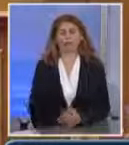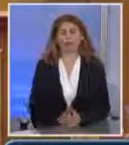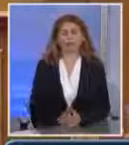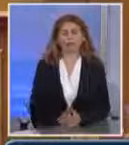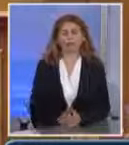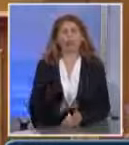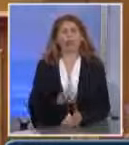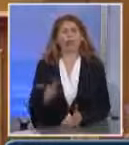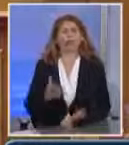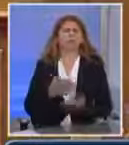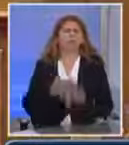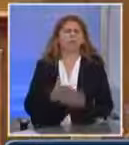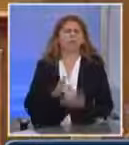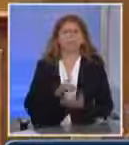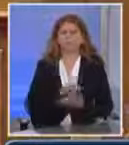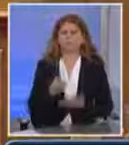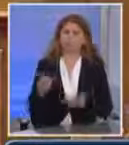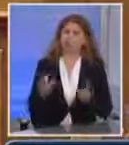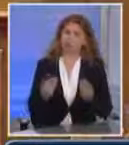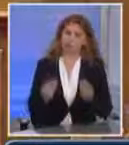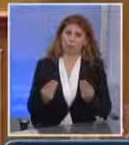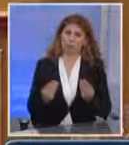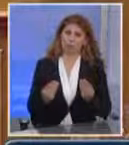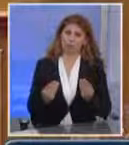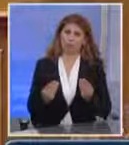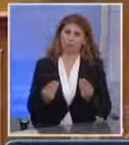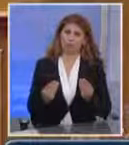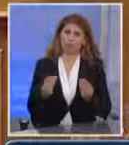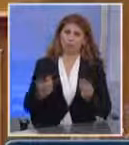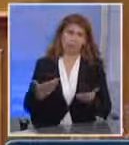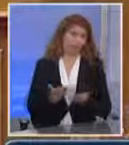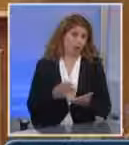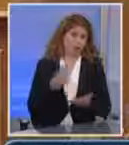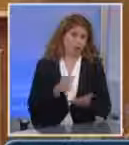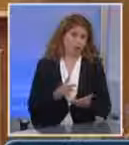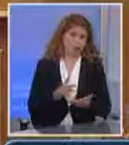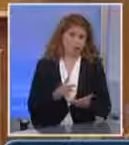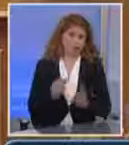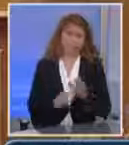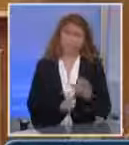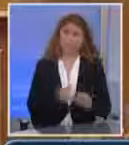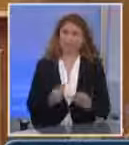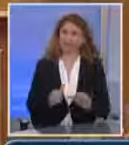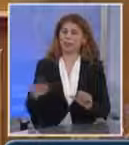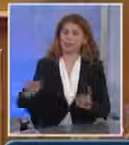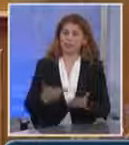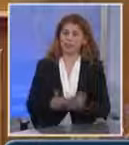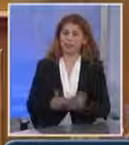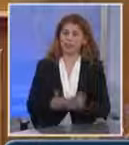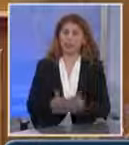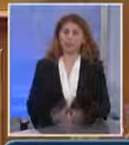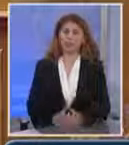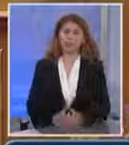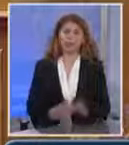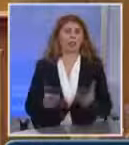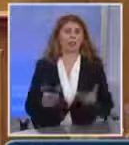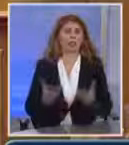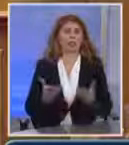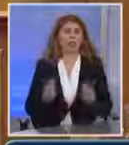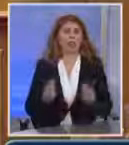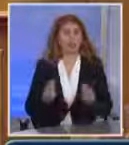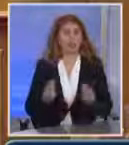μη παθιάζεστε τόσο πολύ με την πρότασή σας, με τις αλλαγές που φέρνετε. Γιατί είναι πολύ